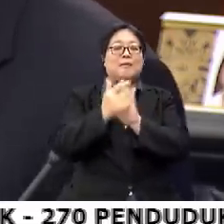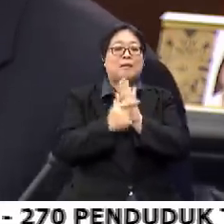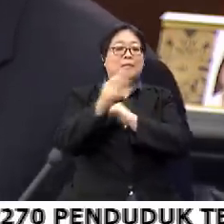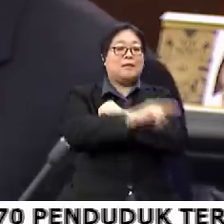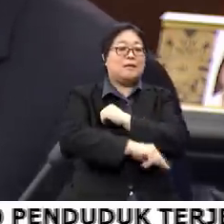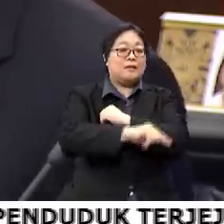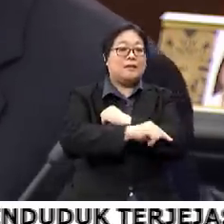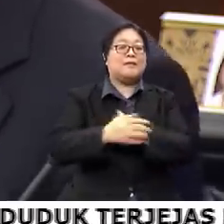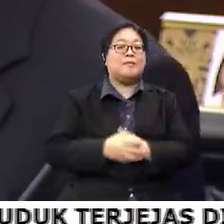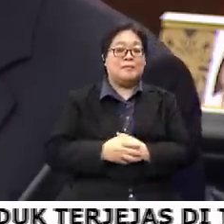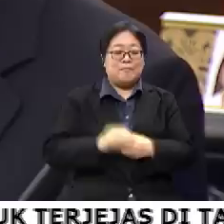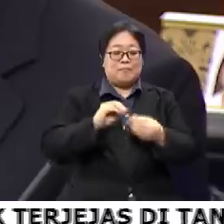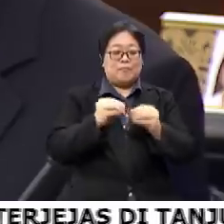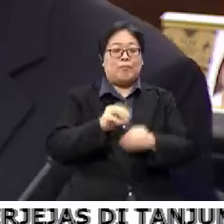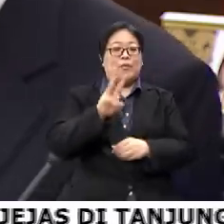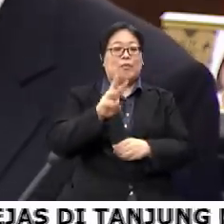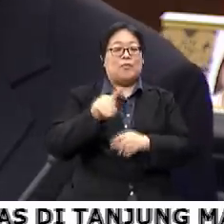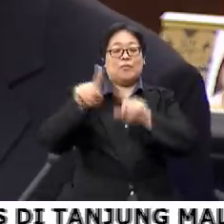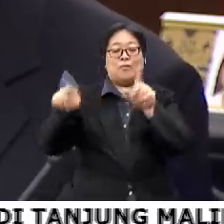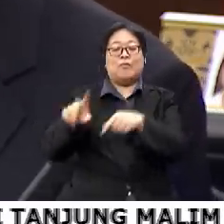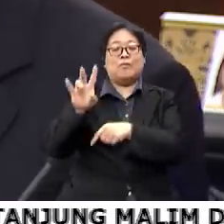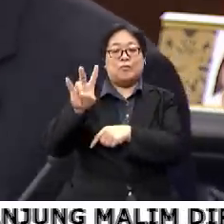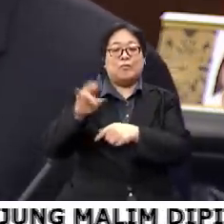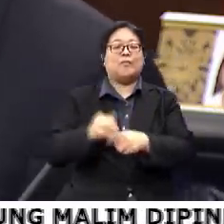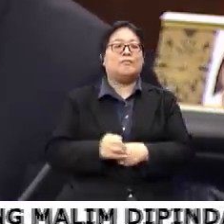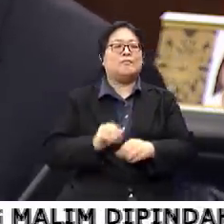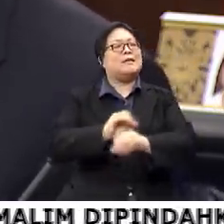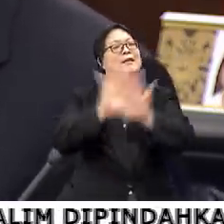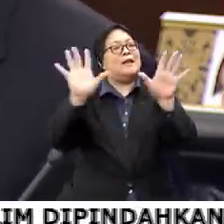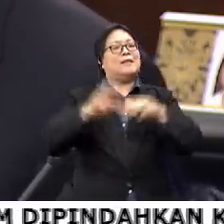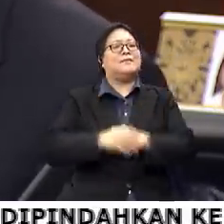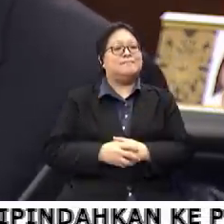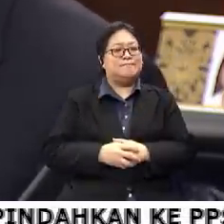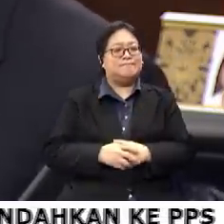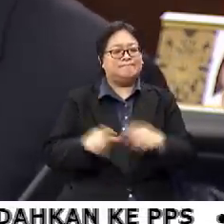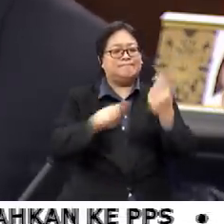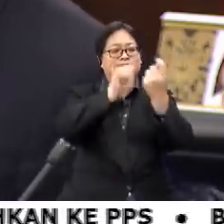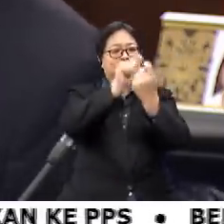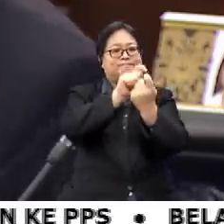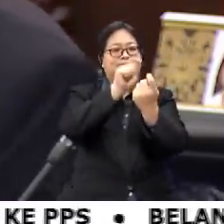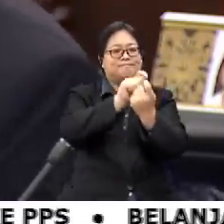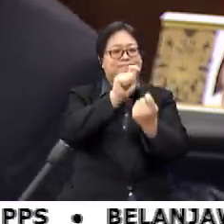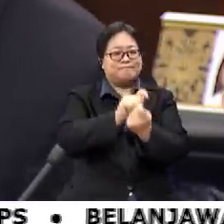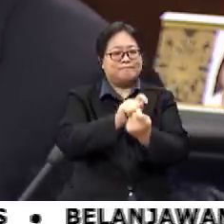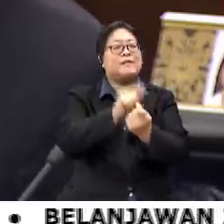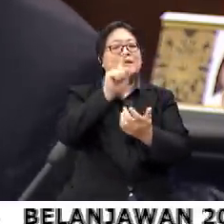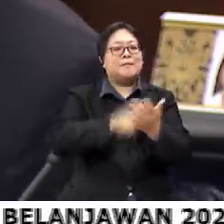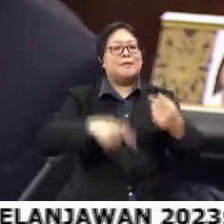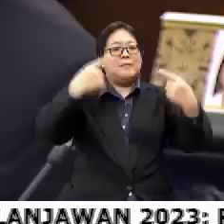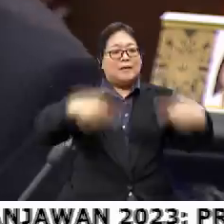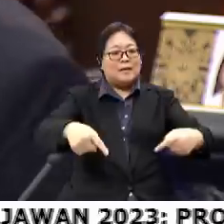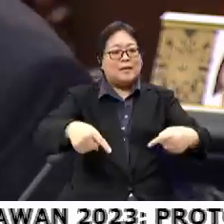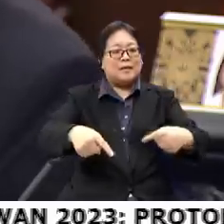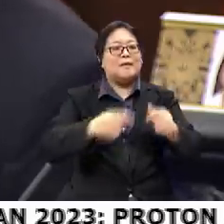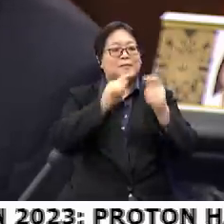negeri yang ada, artikel 6 dan kurungan 7, cukup jelas Manapati yang telah bertanding,